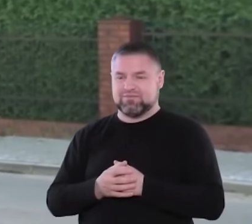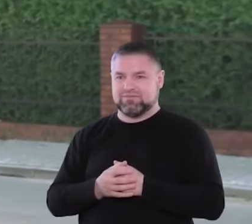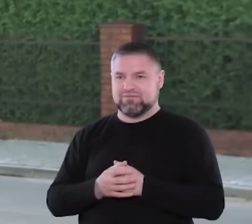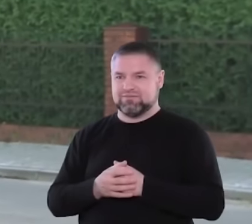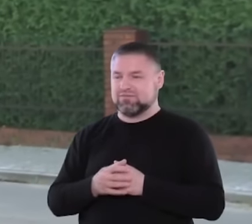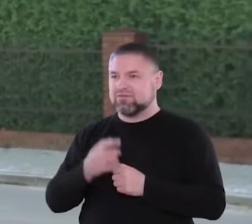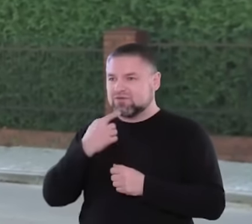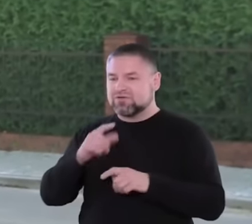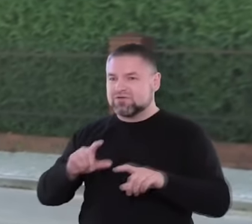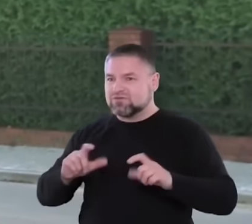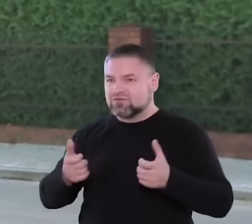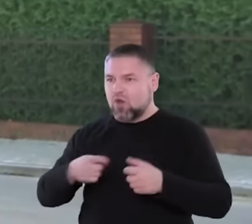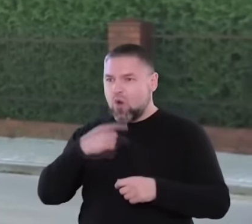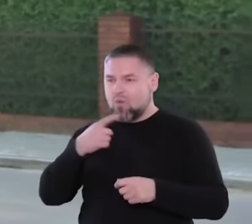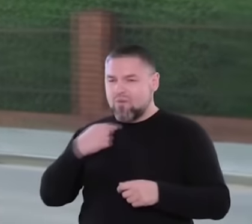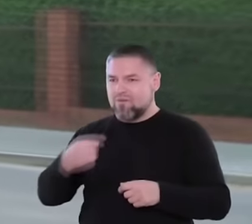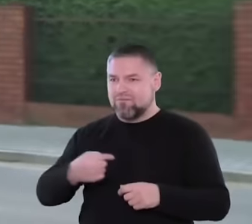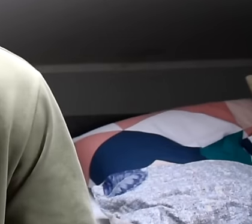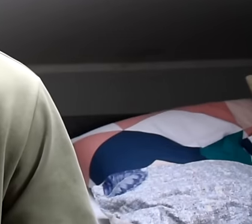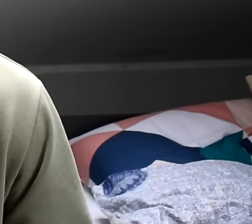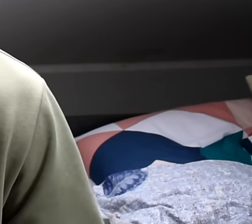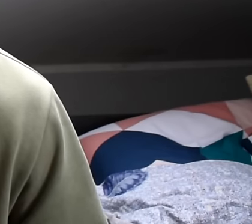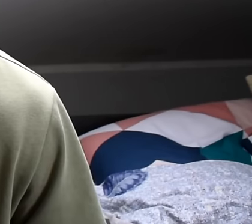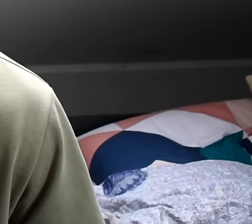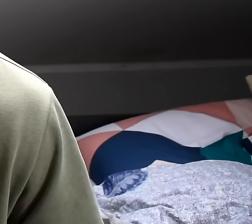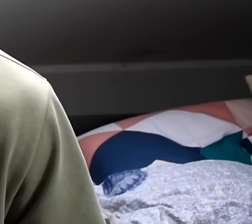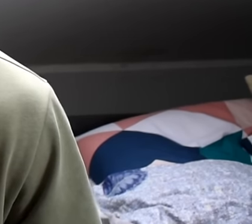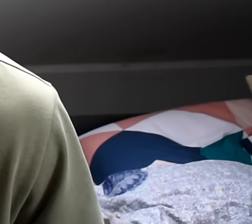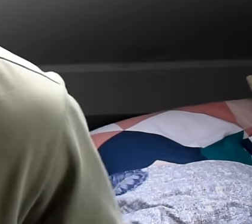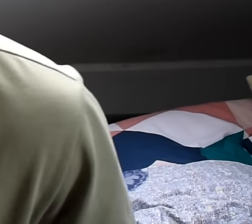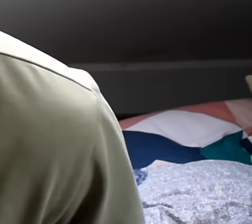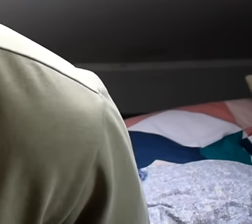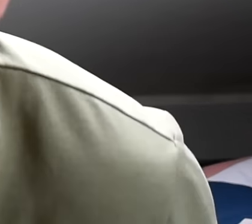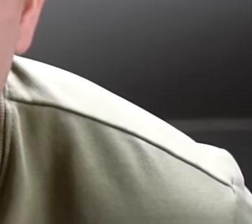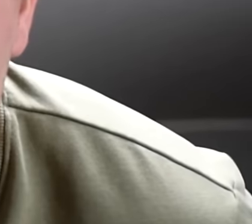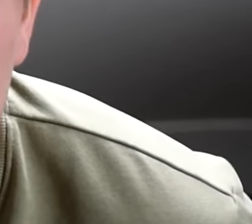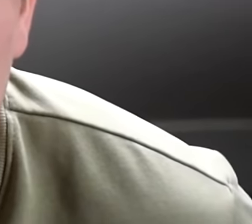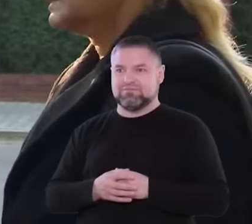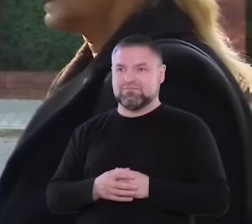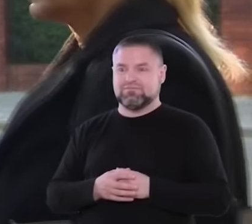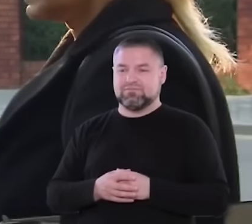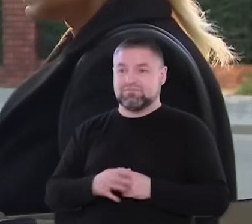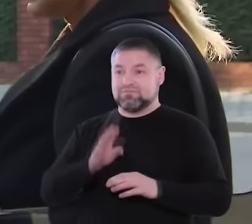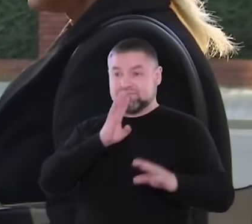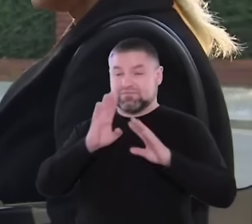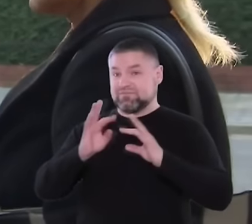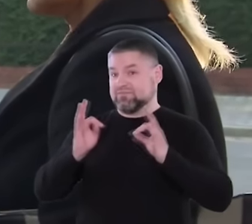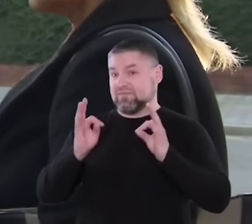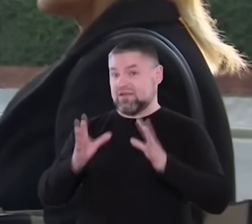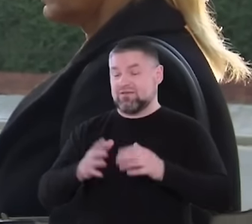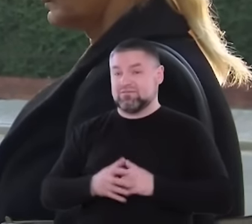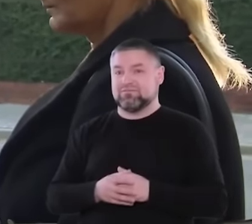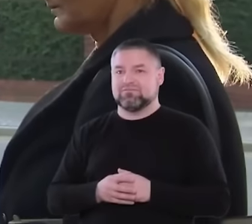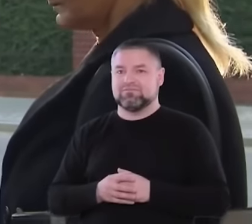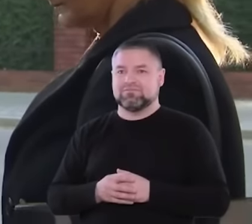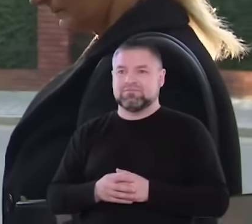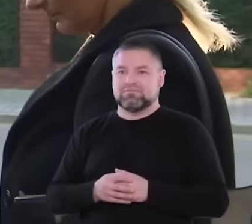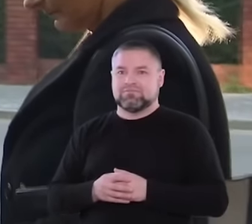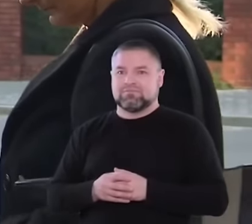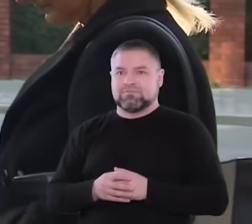To, czyli co, okłamał mnie? No tak, okłamał cię! Dojście mi siano, czaisz? Najwyraźniej.